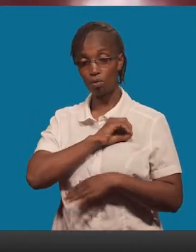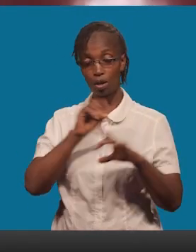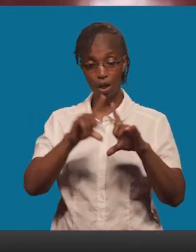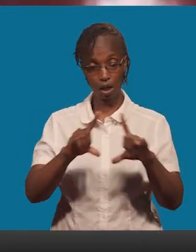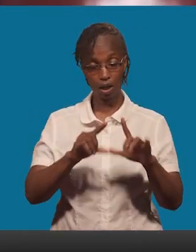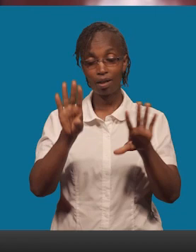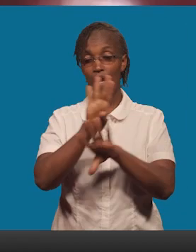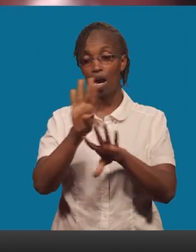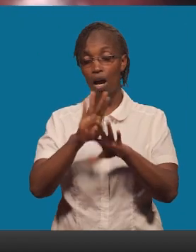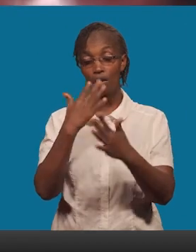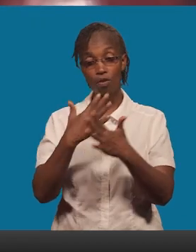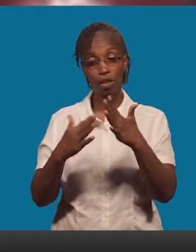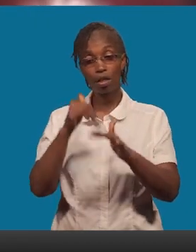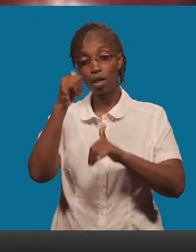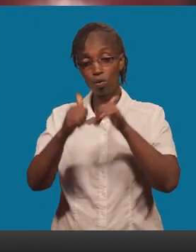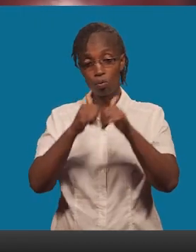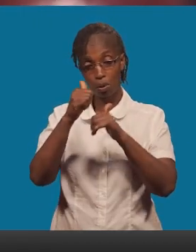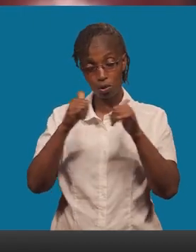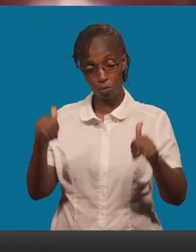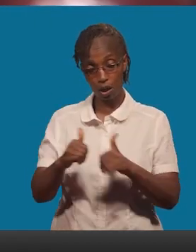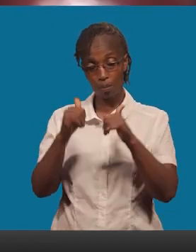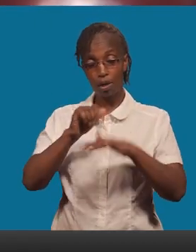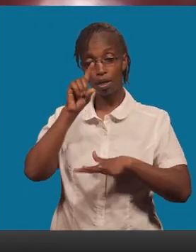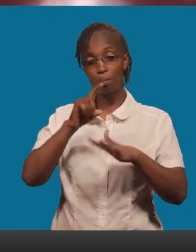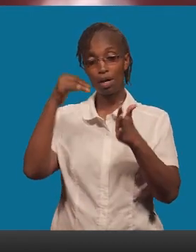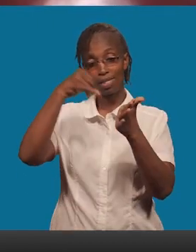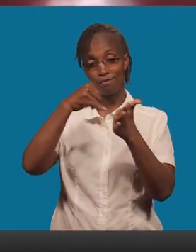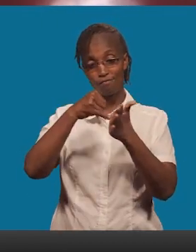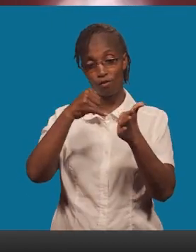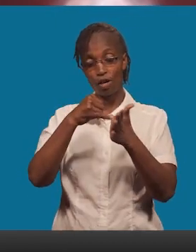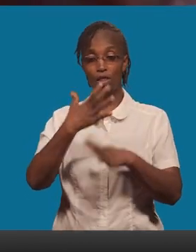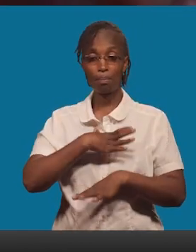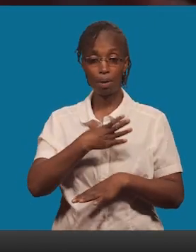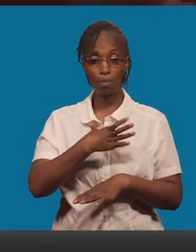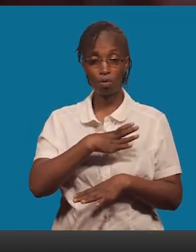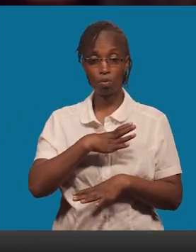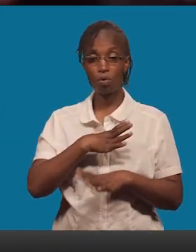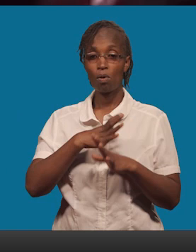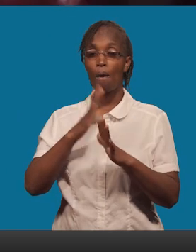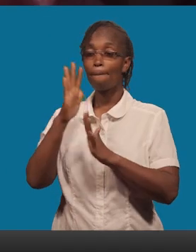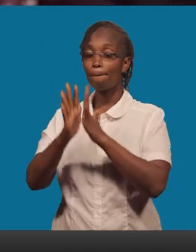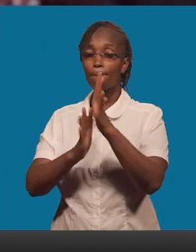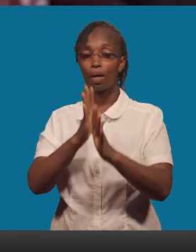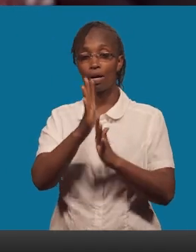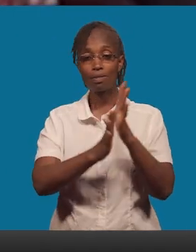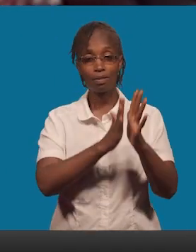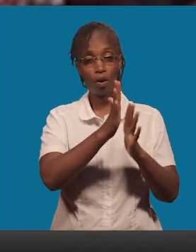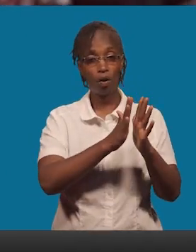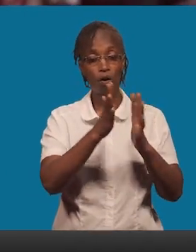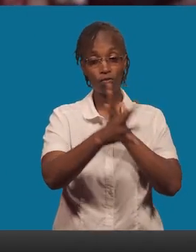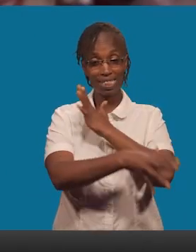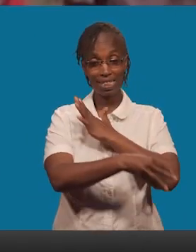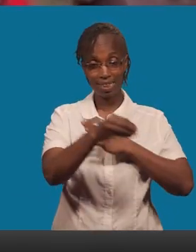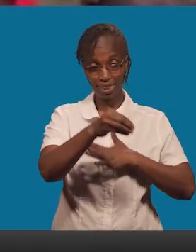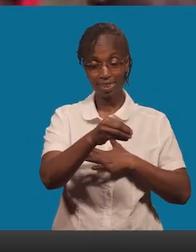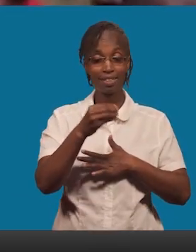tumekubaliana hivyo. Ati kila kitu ikifanyika hapa, lazima wahusishe wananchi wa Gatuanyaga. Already kuna mipango ya kuiba